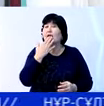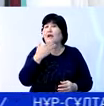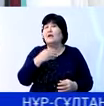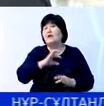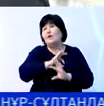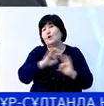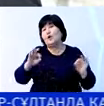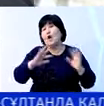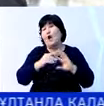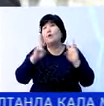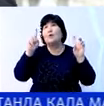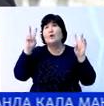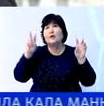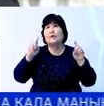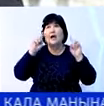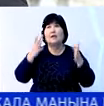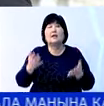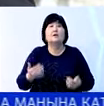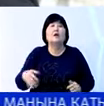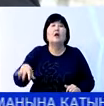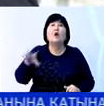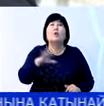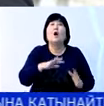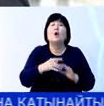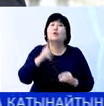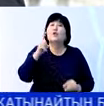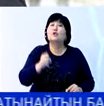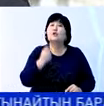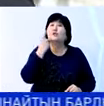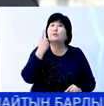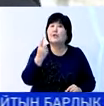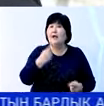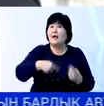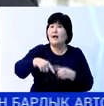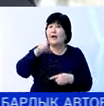ауыл атанды. 3-ші интернационал ауыл округі бойынша 101 кәсіпкер тіркелсе,